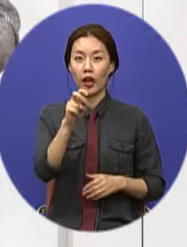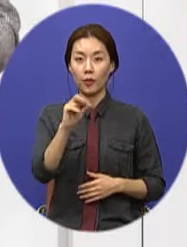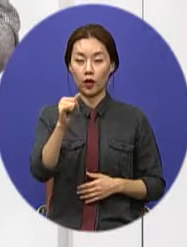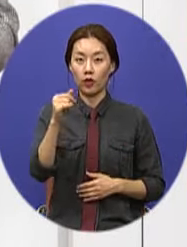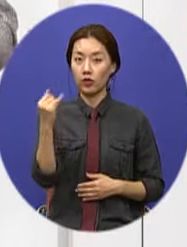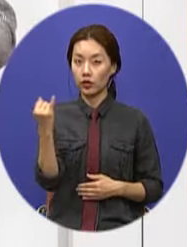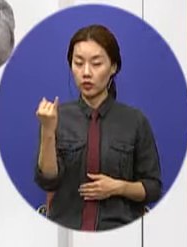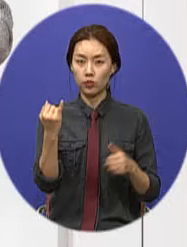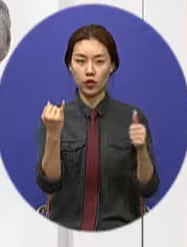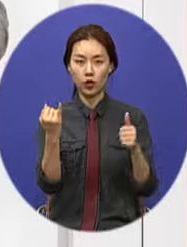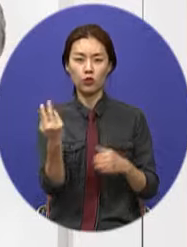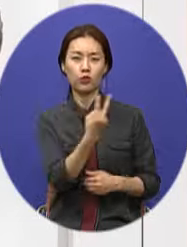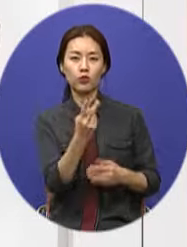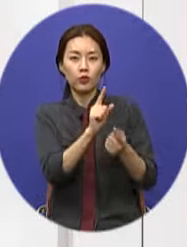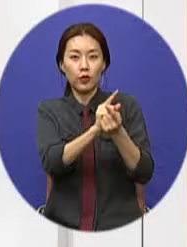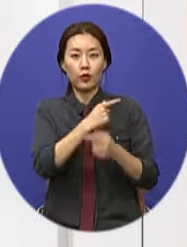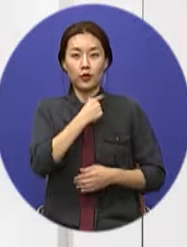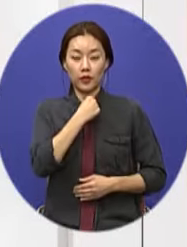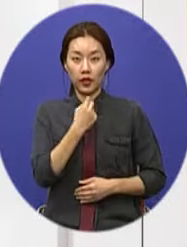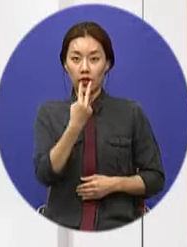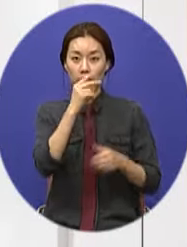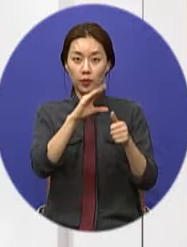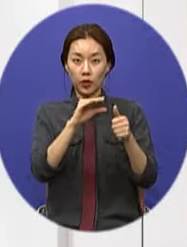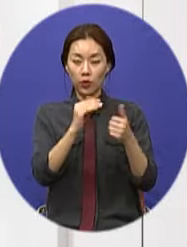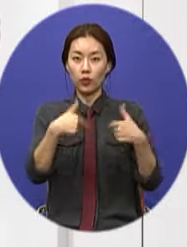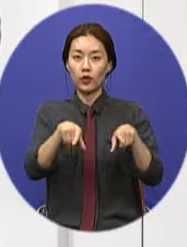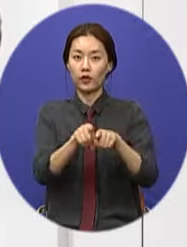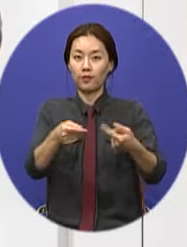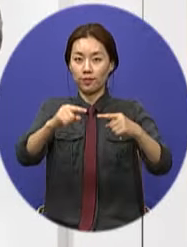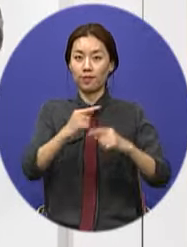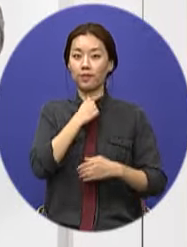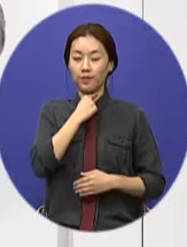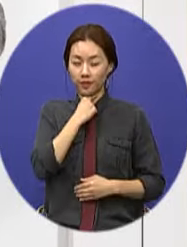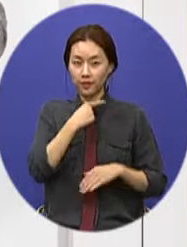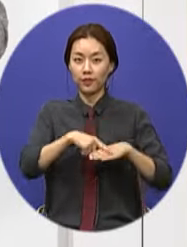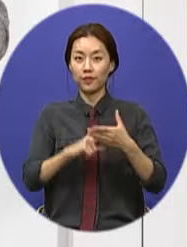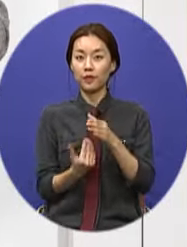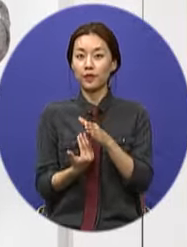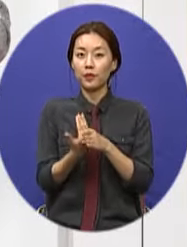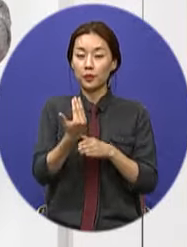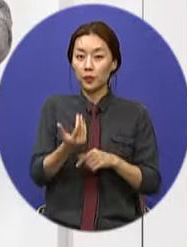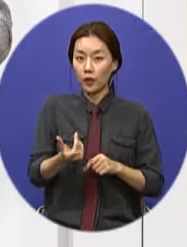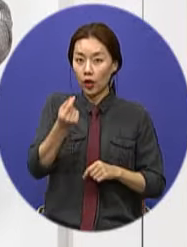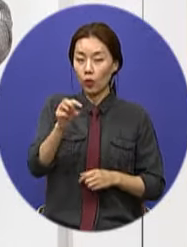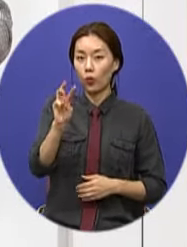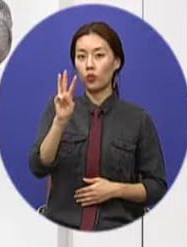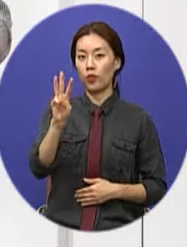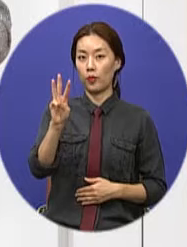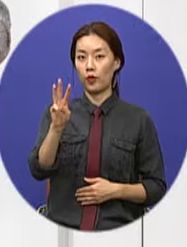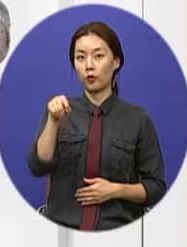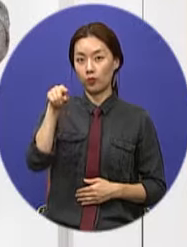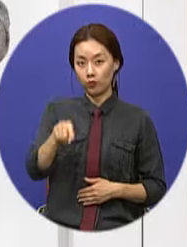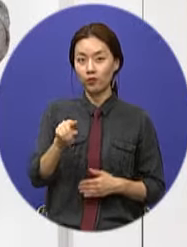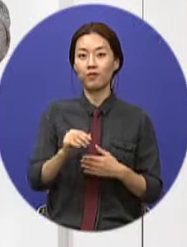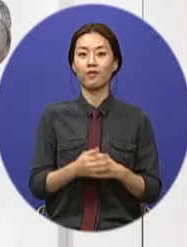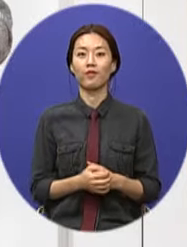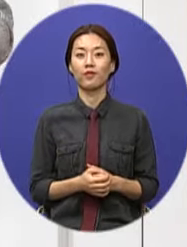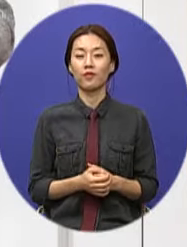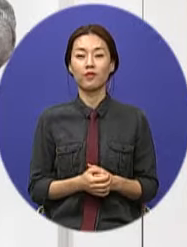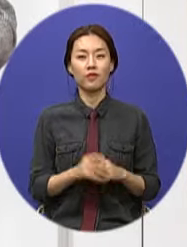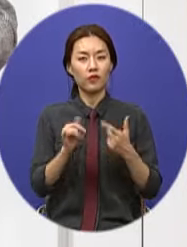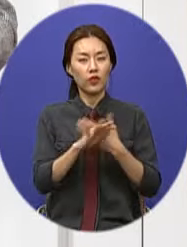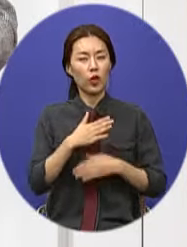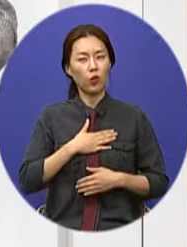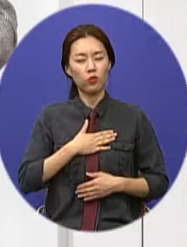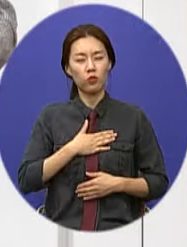함께 생방송 도중에 네. 아 얘기도 나누고 노래 참여도 해보고 싶다 하시면 3번 네. 3번을 주저없이 꾹 눌러주시고요.